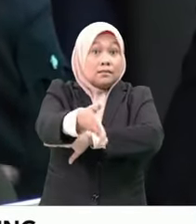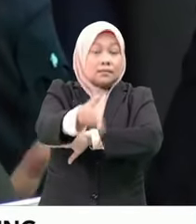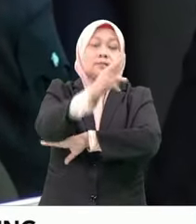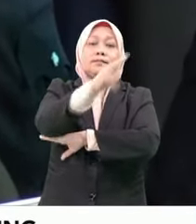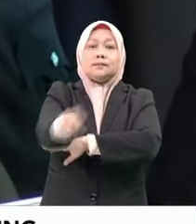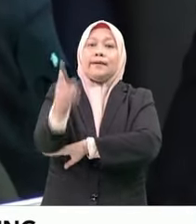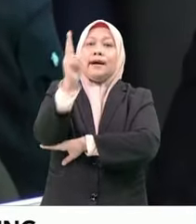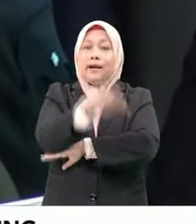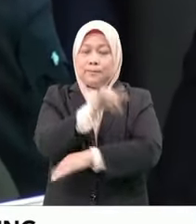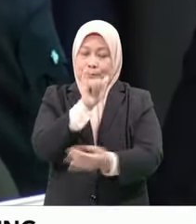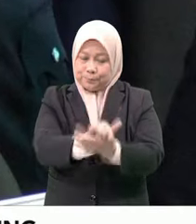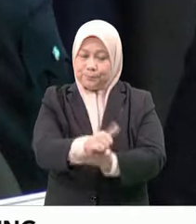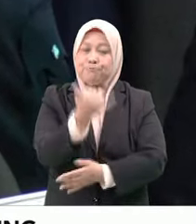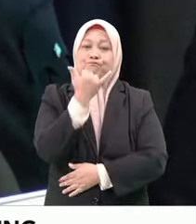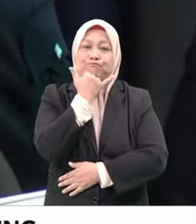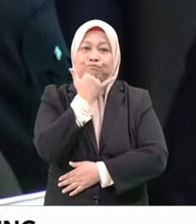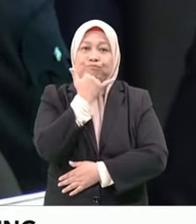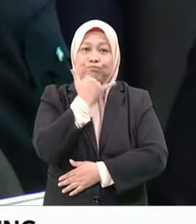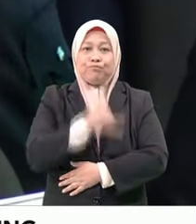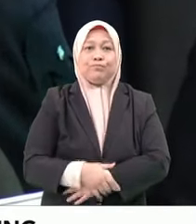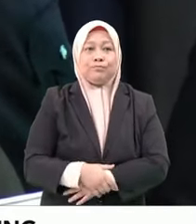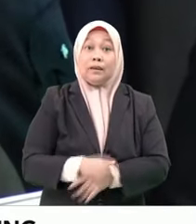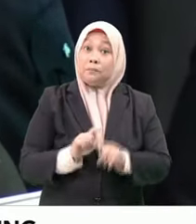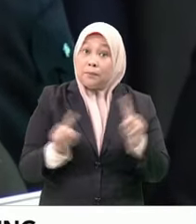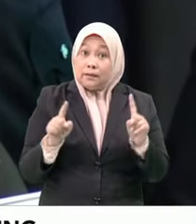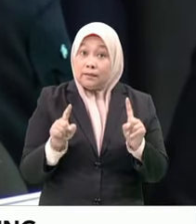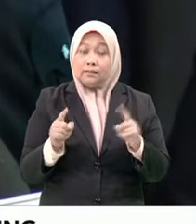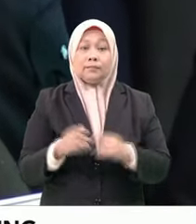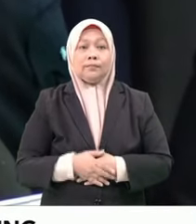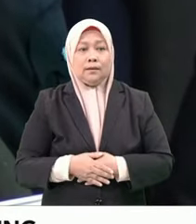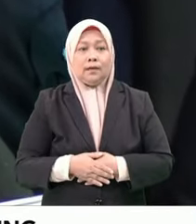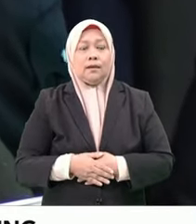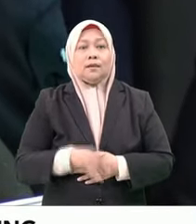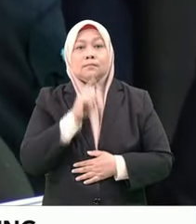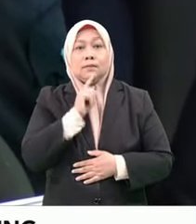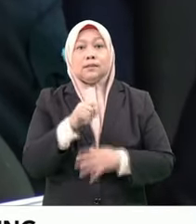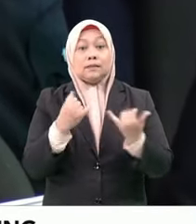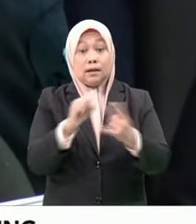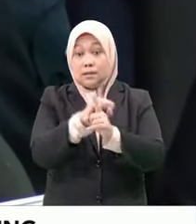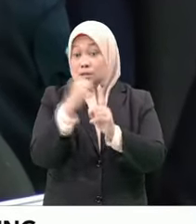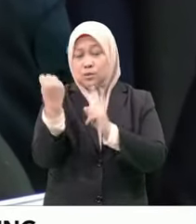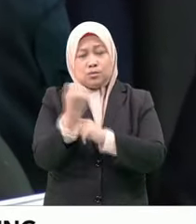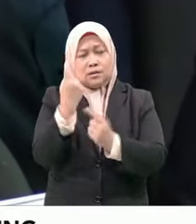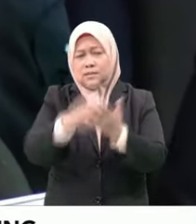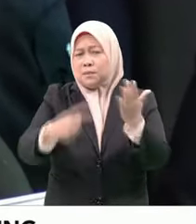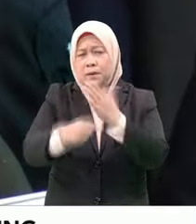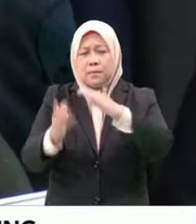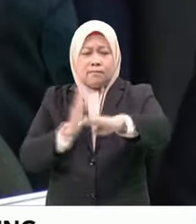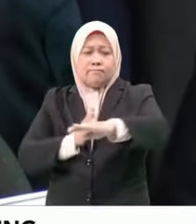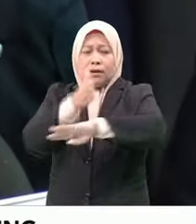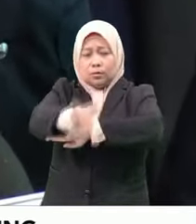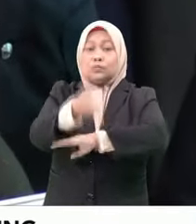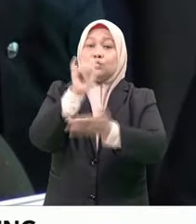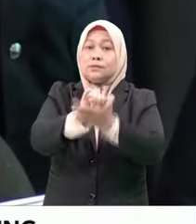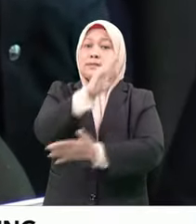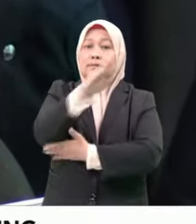haram salah Jadi pada saya dalam keadaan situasi apa pun Cross border tu